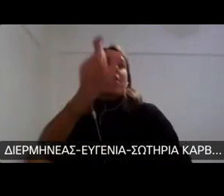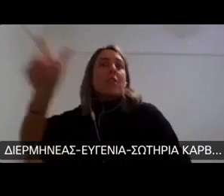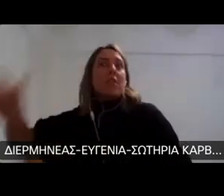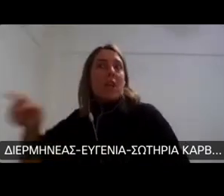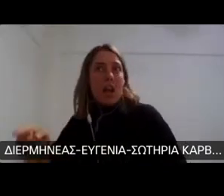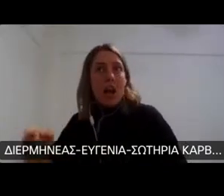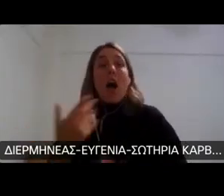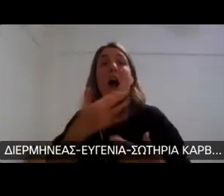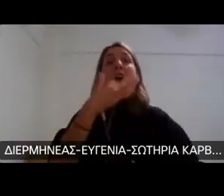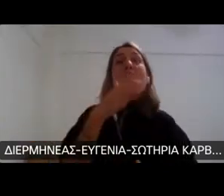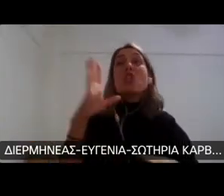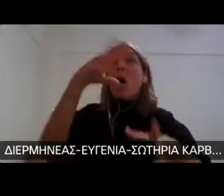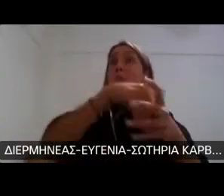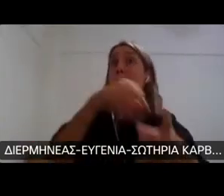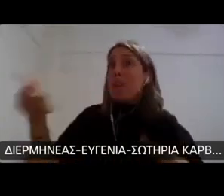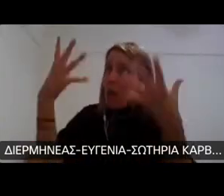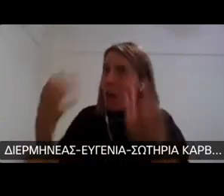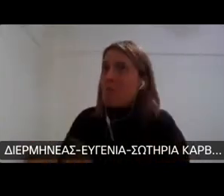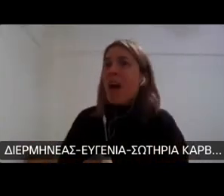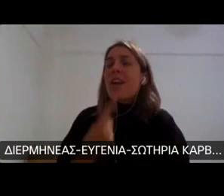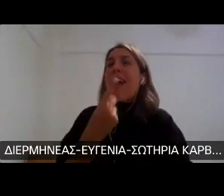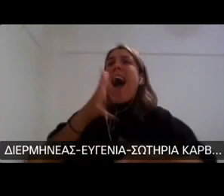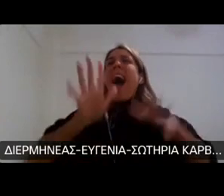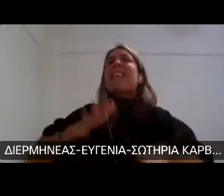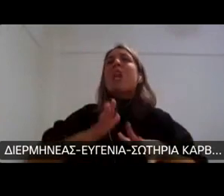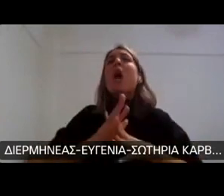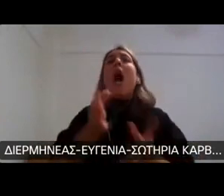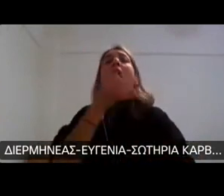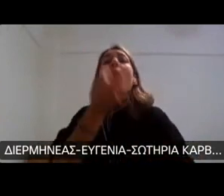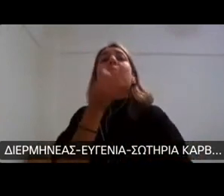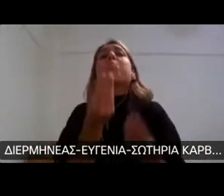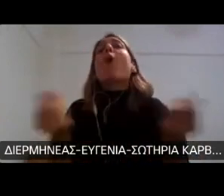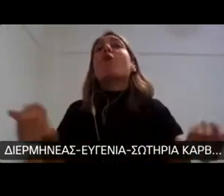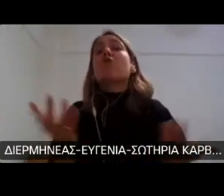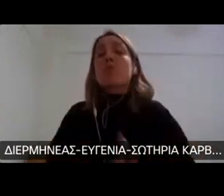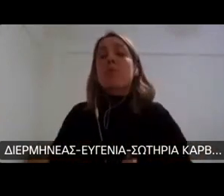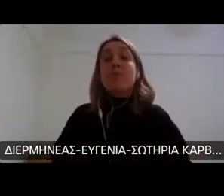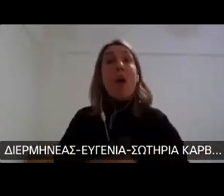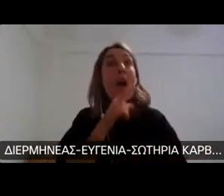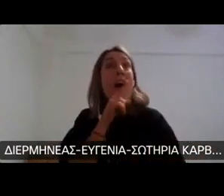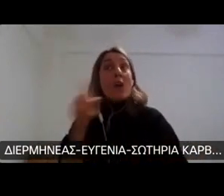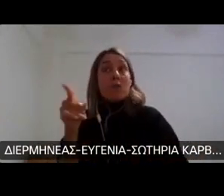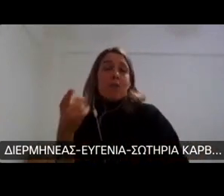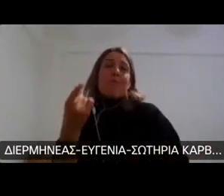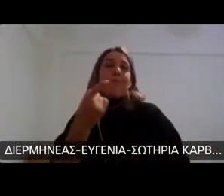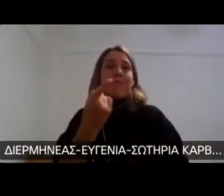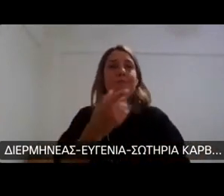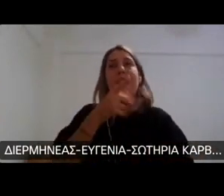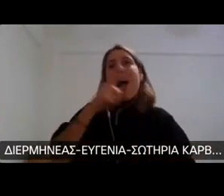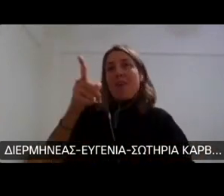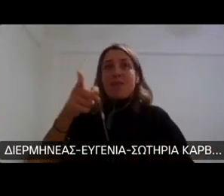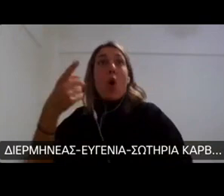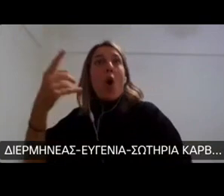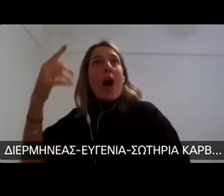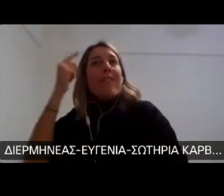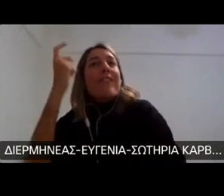στη γλώσσα, στο πώς χρησιμοποιούμε τη γλώσσα. Επίσης, εμπεδώνεται, στερεοποιείται και διαιωνίζεται από το πώς χρησιμοποιούμε τη γλώσσα. Σε αυτή